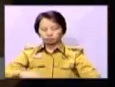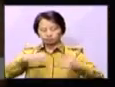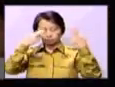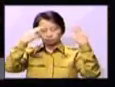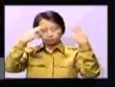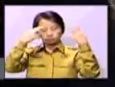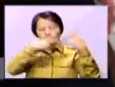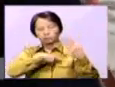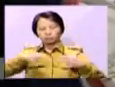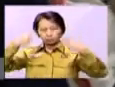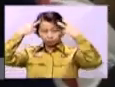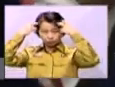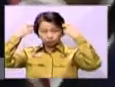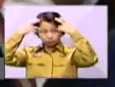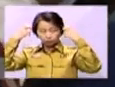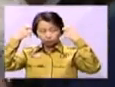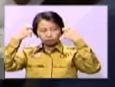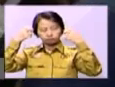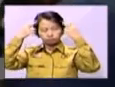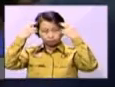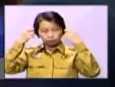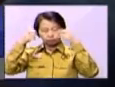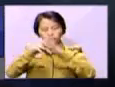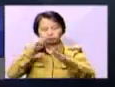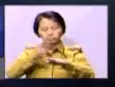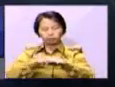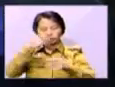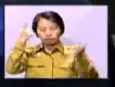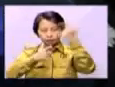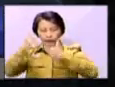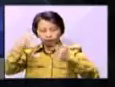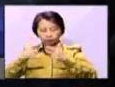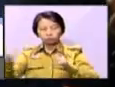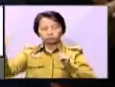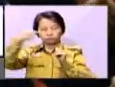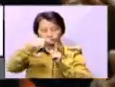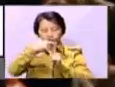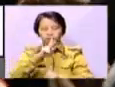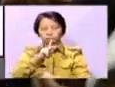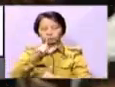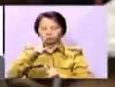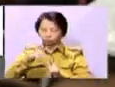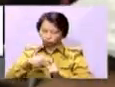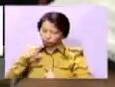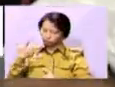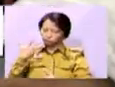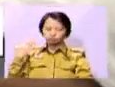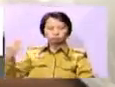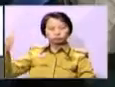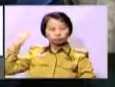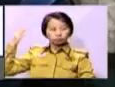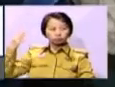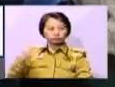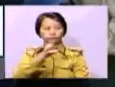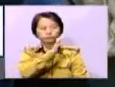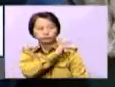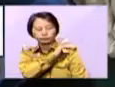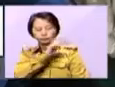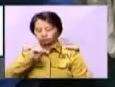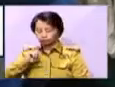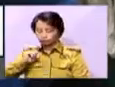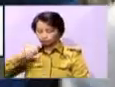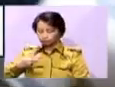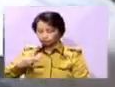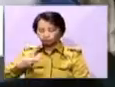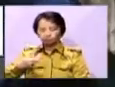Raja Salman Abdul Aziz Al Saud ketika lawatan pemimpin itu ke Kuala Lumpur Mac lalu. Jelas pengerusi TH Datuk